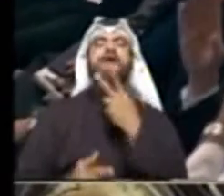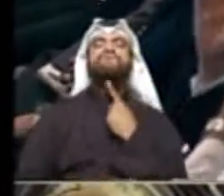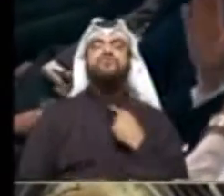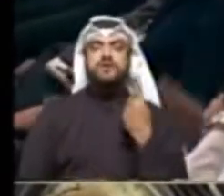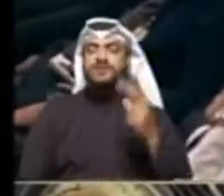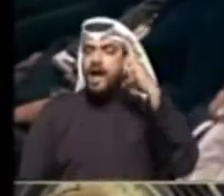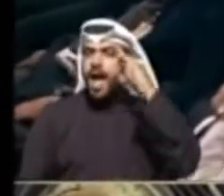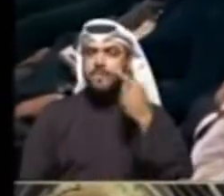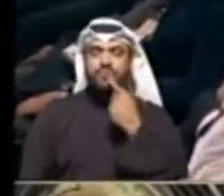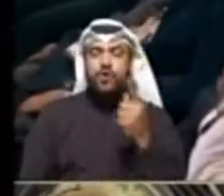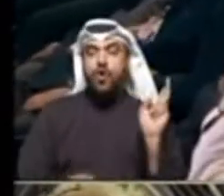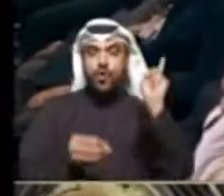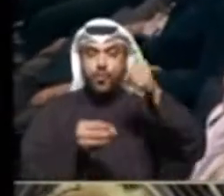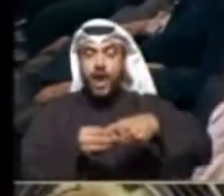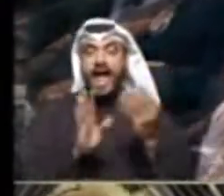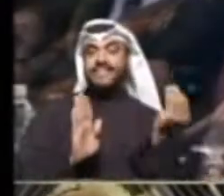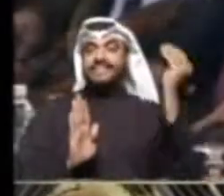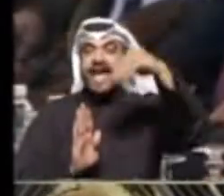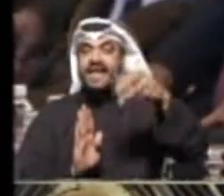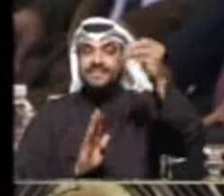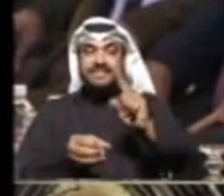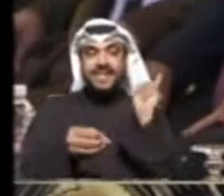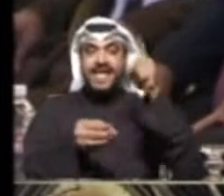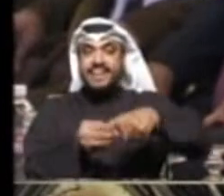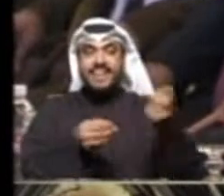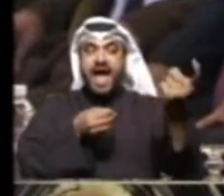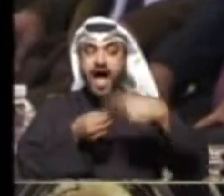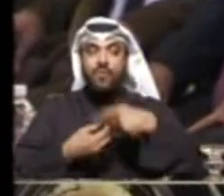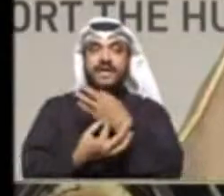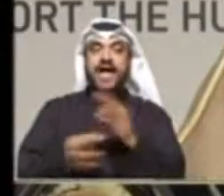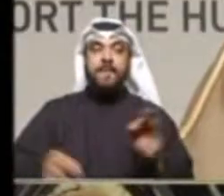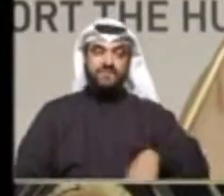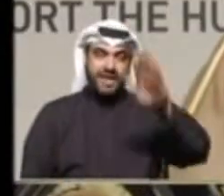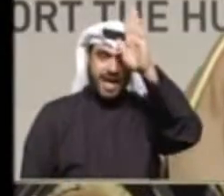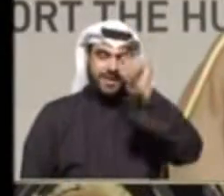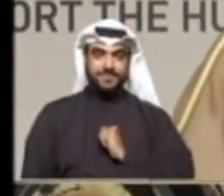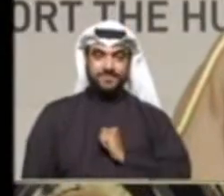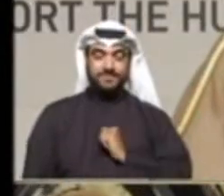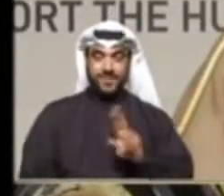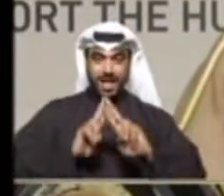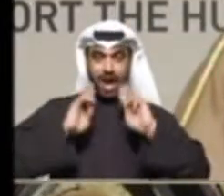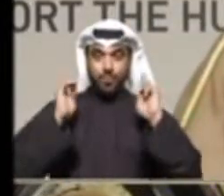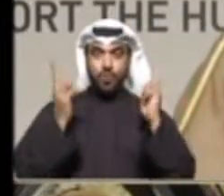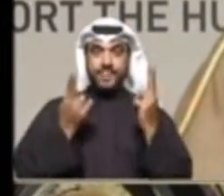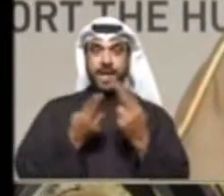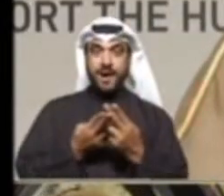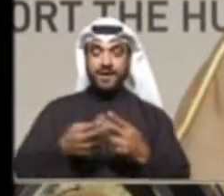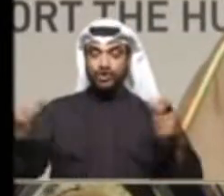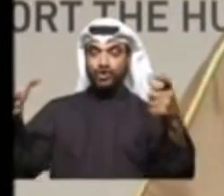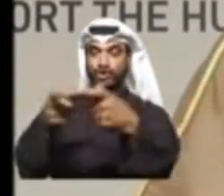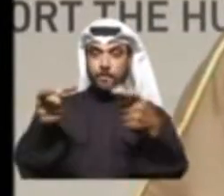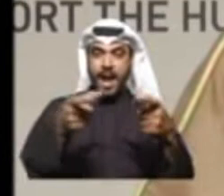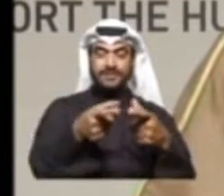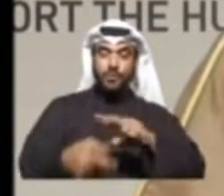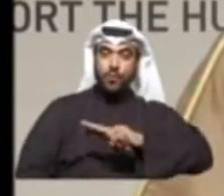العالمية وتعزيز الشراكة في مواجهة التحديات الإنسانية في العراق. وحفل المؤتمر بعدد من الجلسات